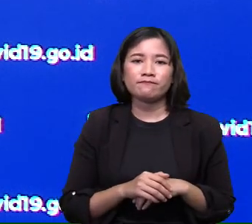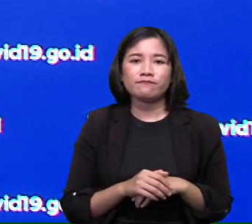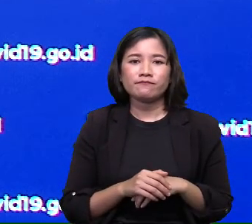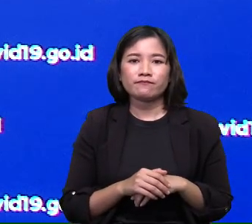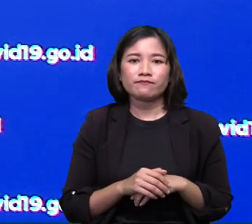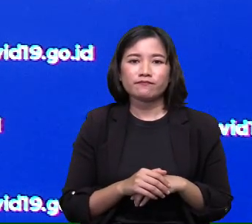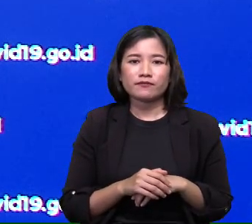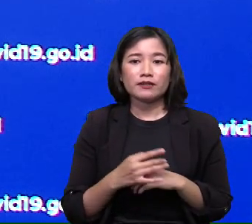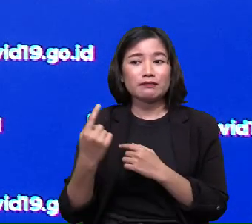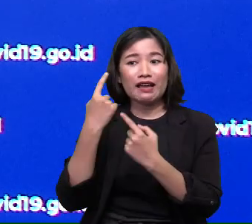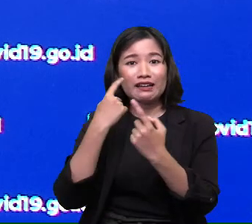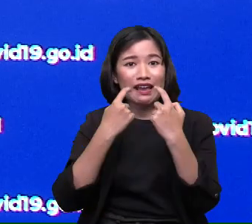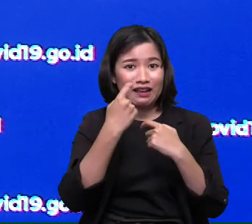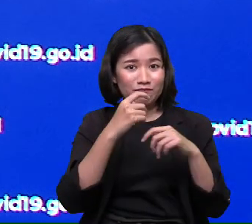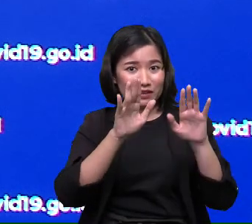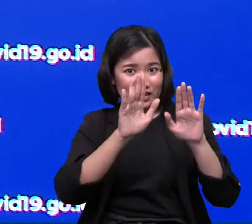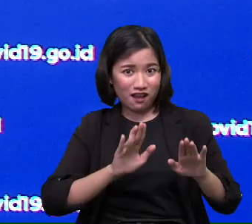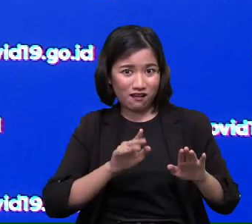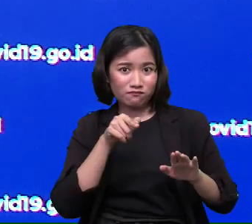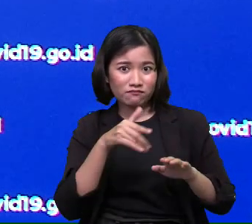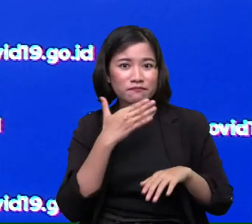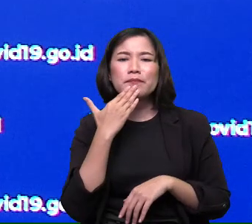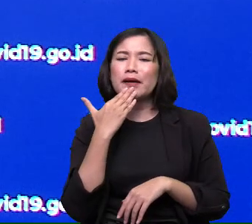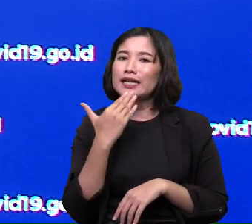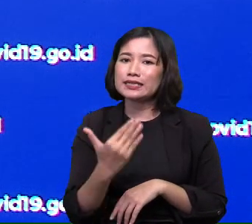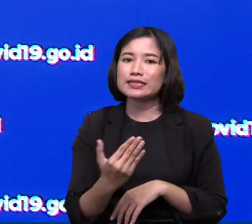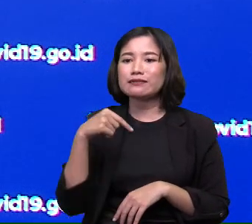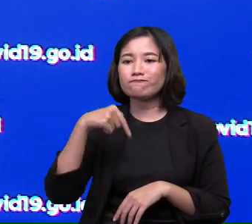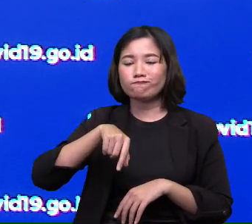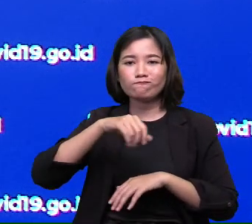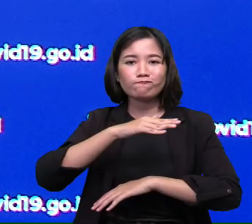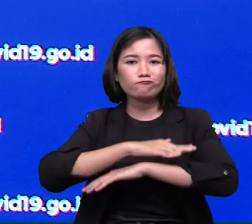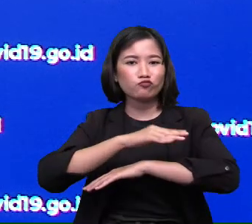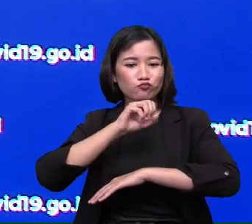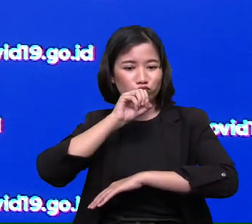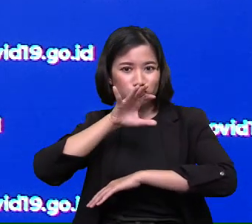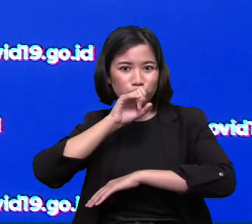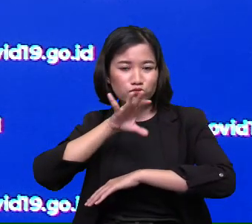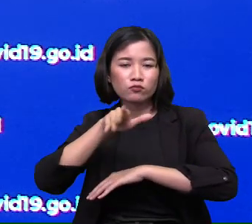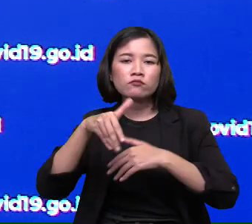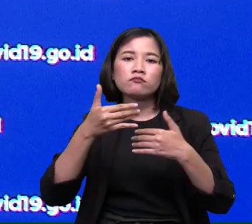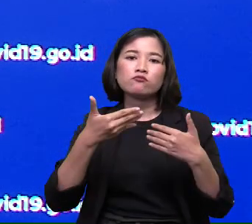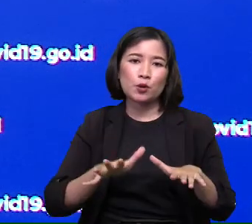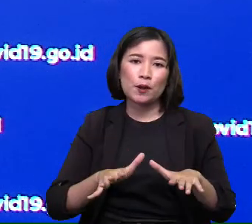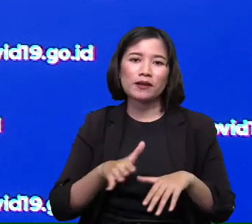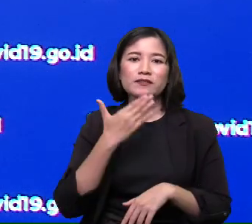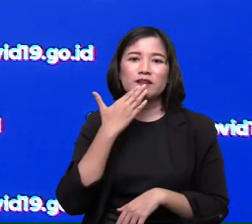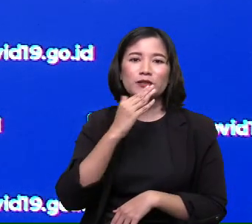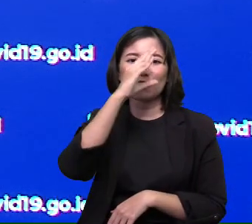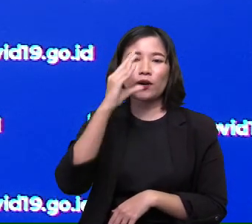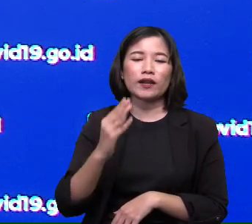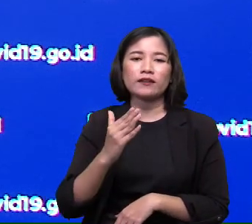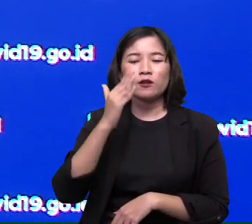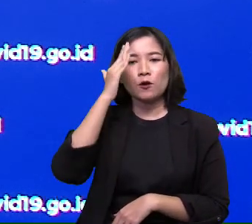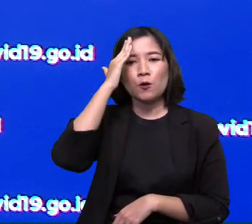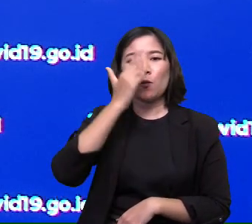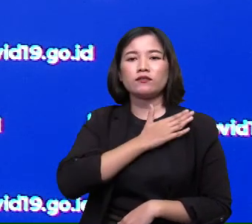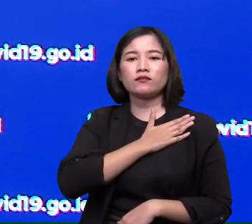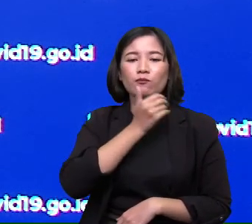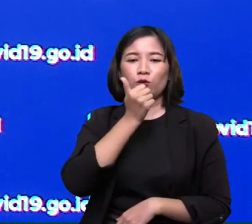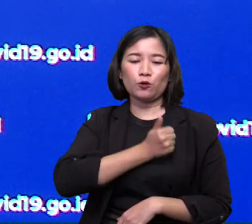atas pertanyaan media dengan demikian konferensi pers pada sore ini berakhir Selamat sore wassalamu'alaikum